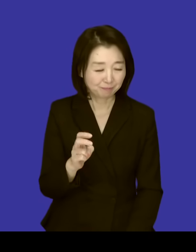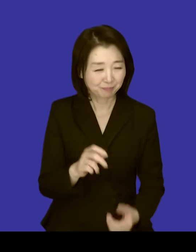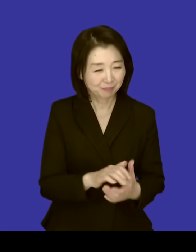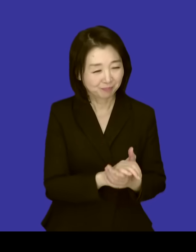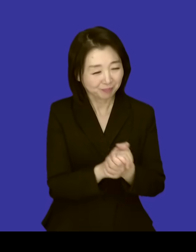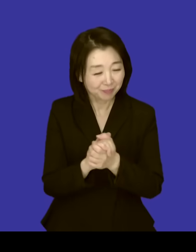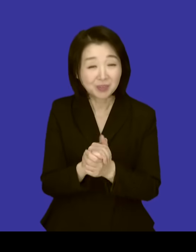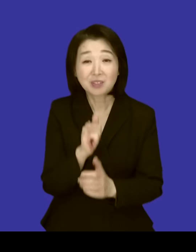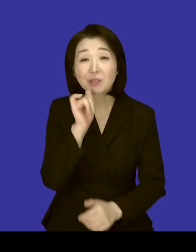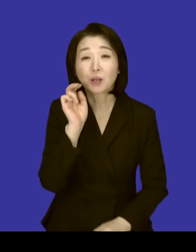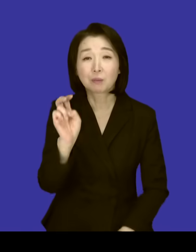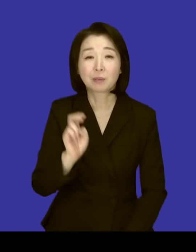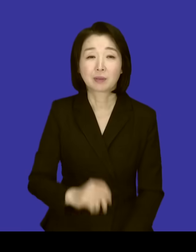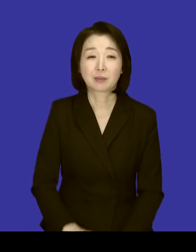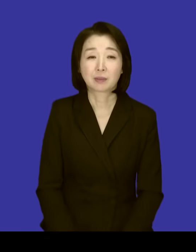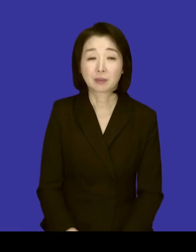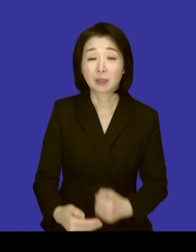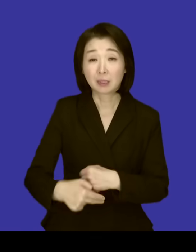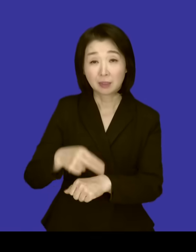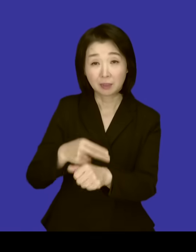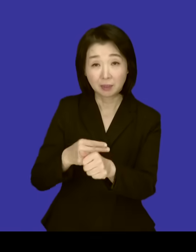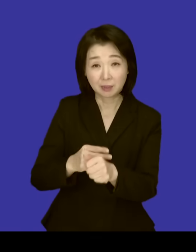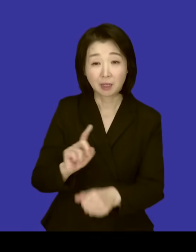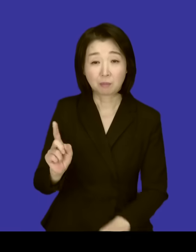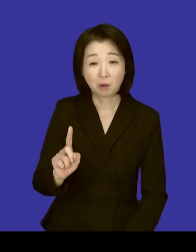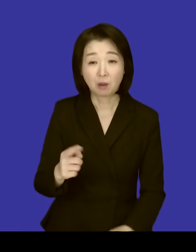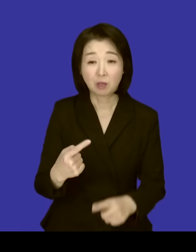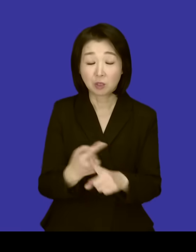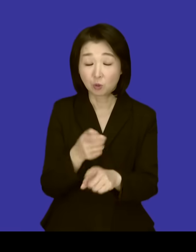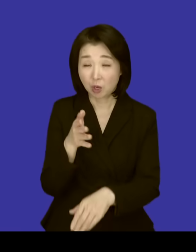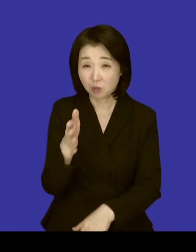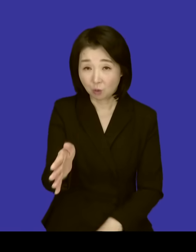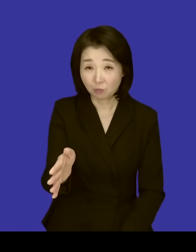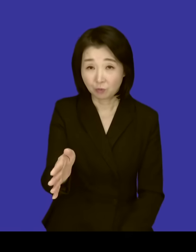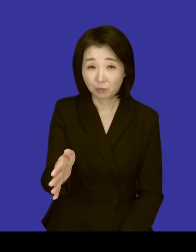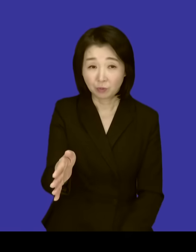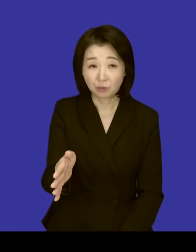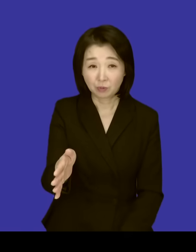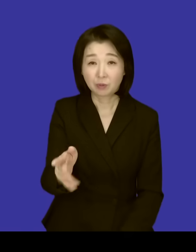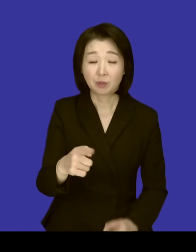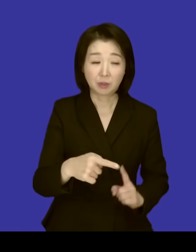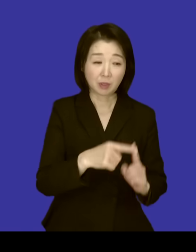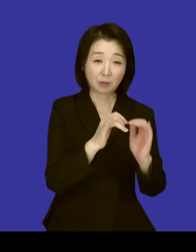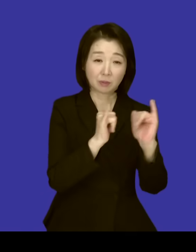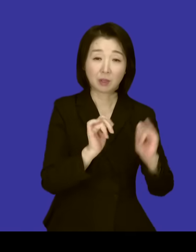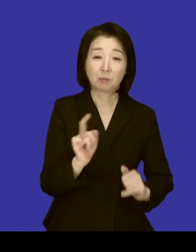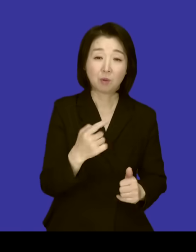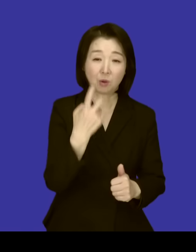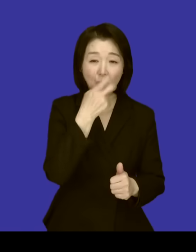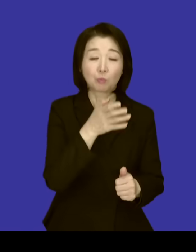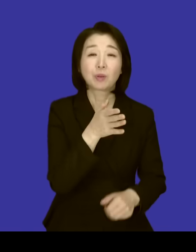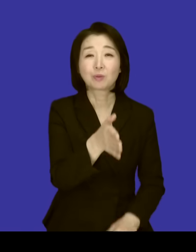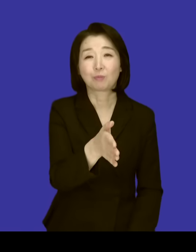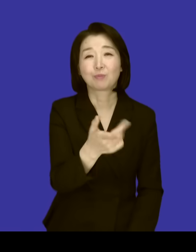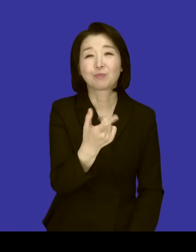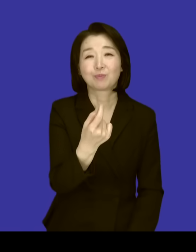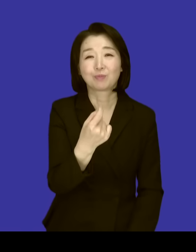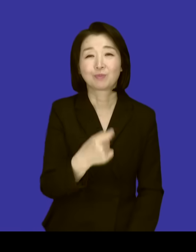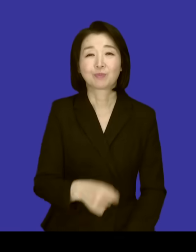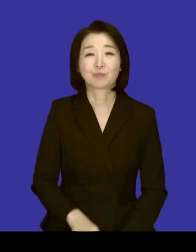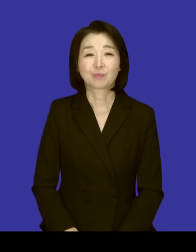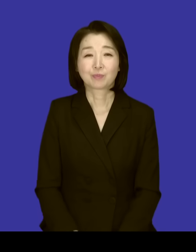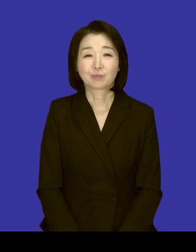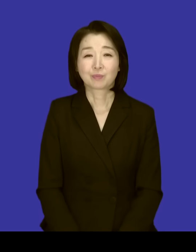않나요? 어때요? 의사 선생님은 치료의 전문가라고 하면 간호사 선생님은 돌봄의 전문가라고 생각을 합니다.